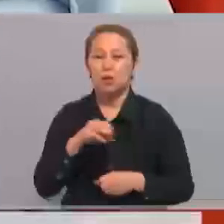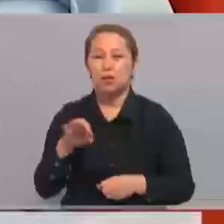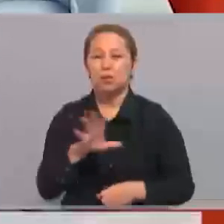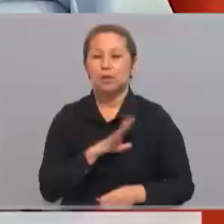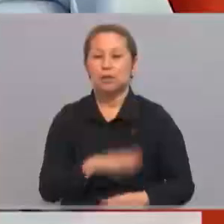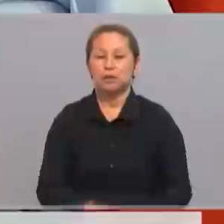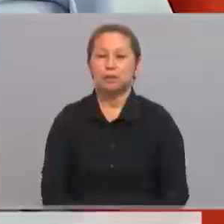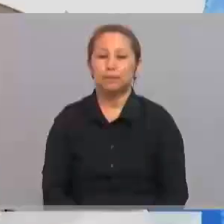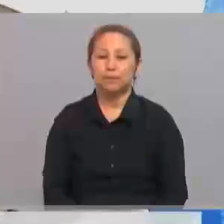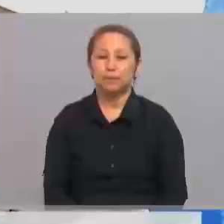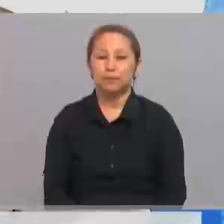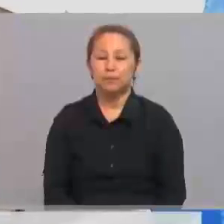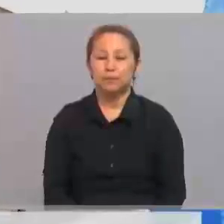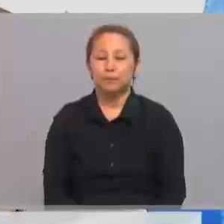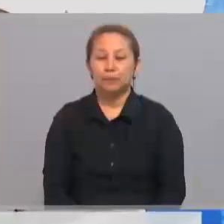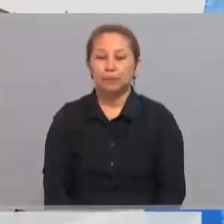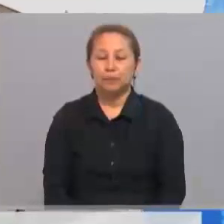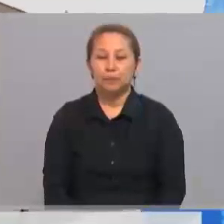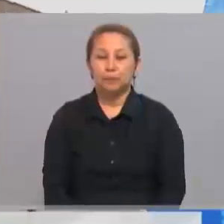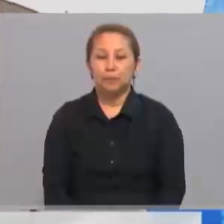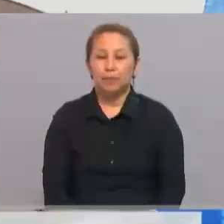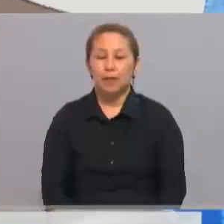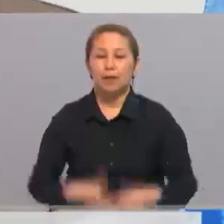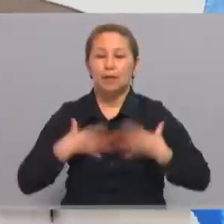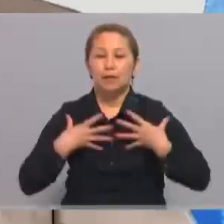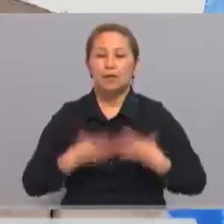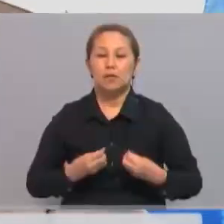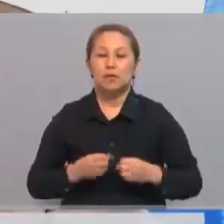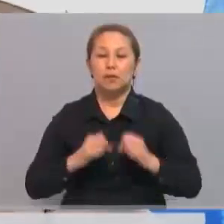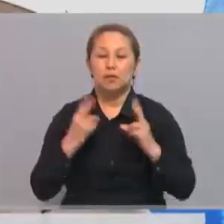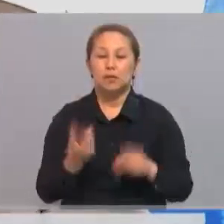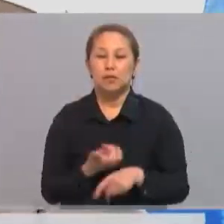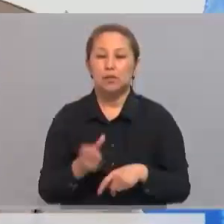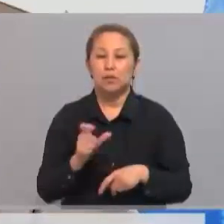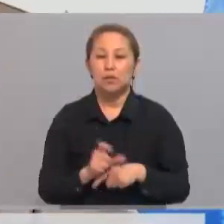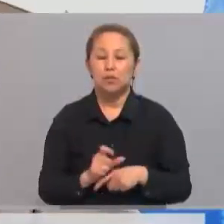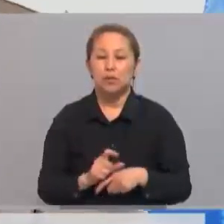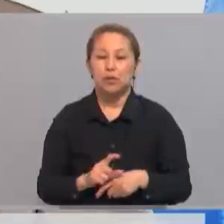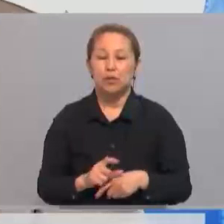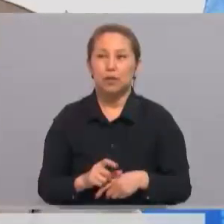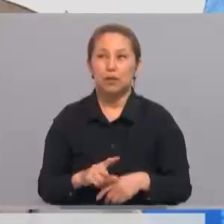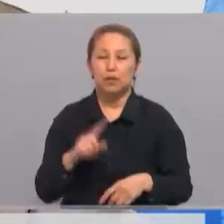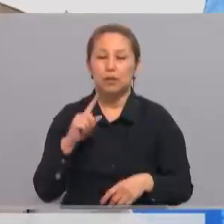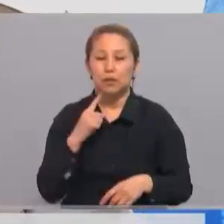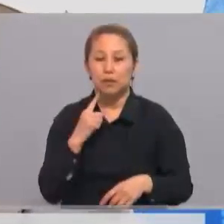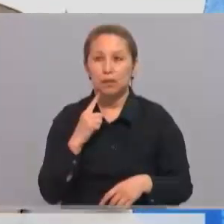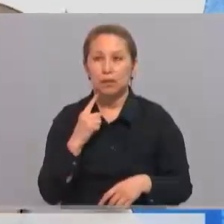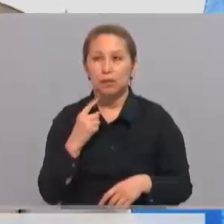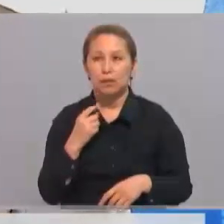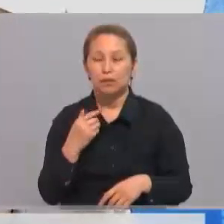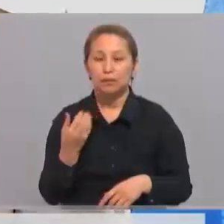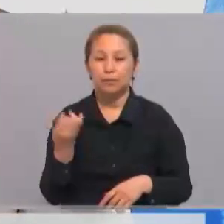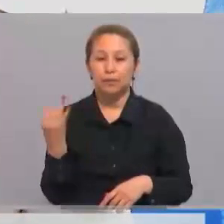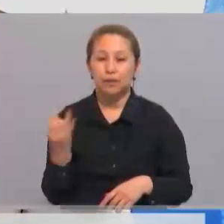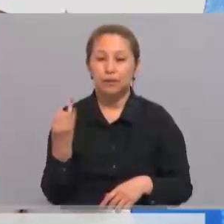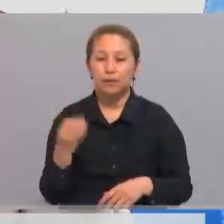алды. Әрине, денсаулық сақтау саласы өте ауырда қиын салай